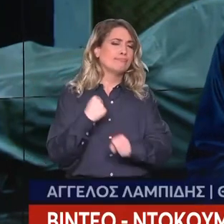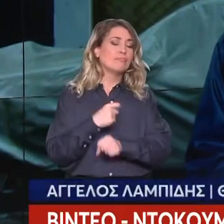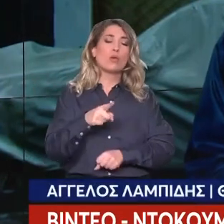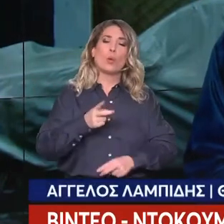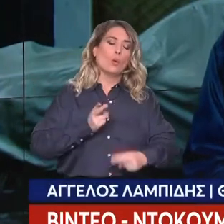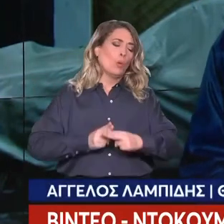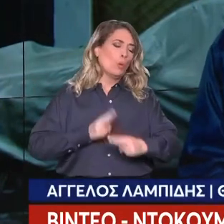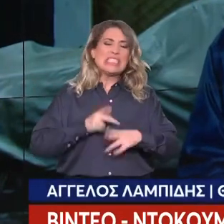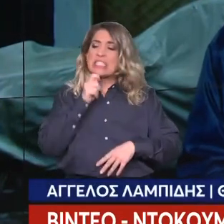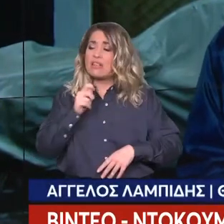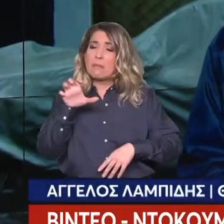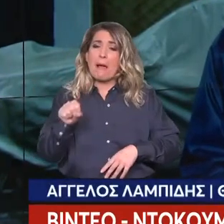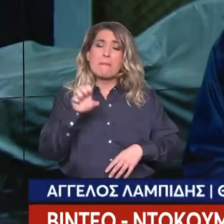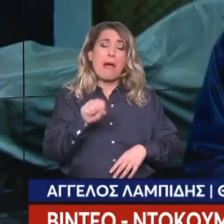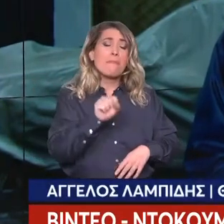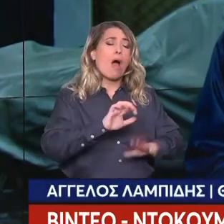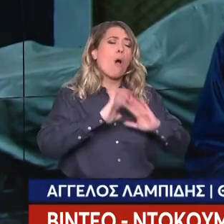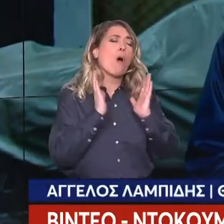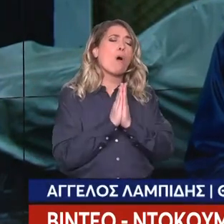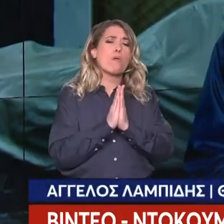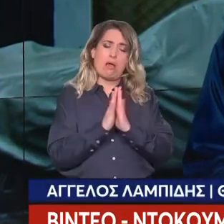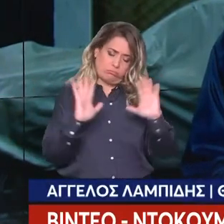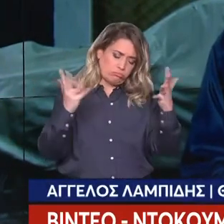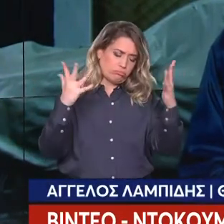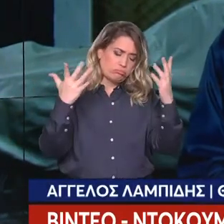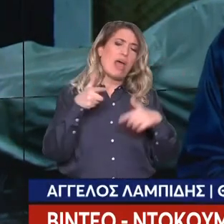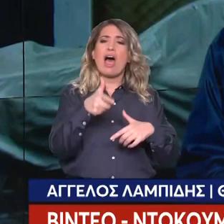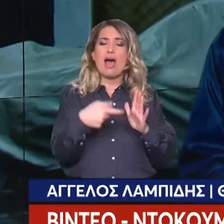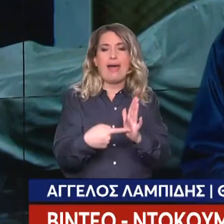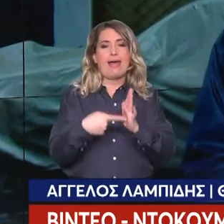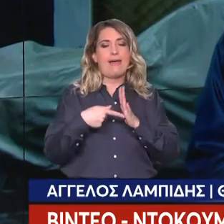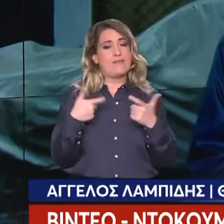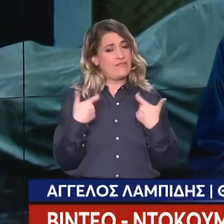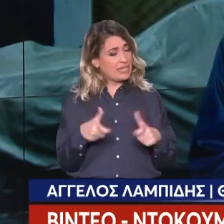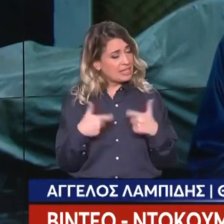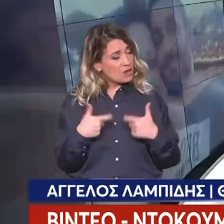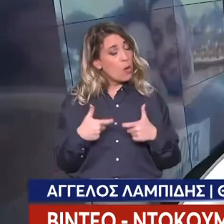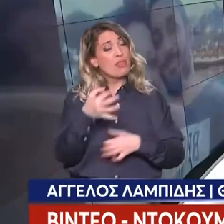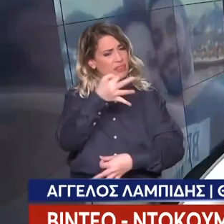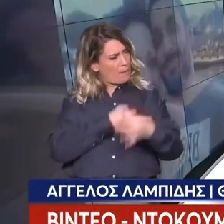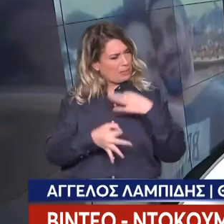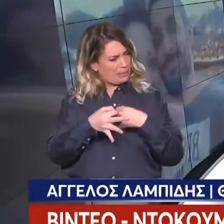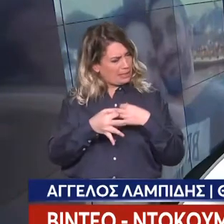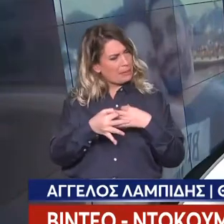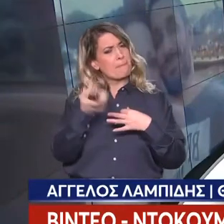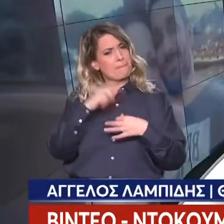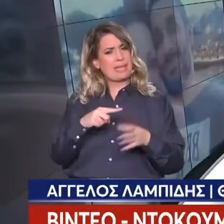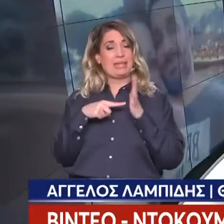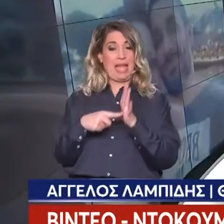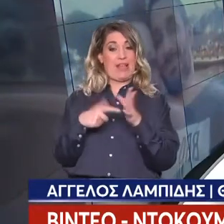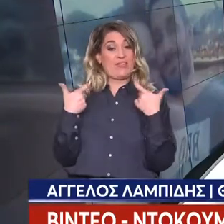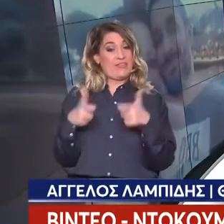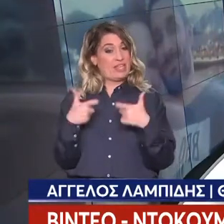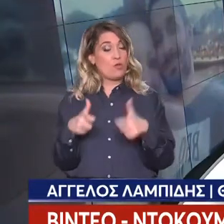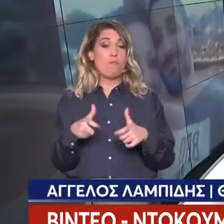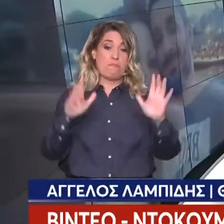εκπομπής, εξασφάλισε ένα ακόμα ντοκουμέντο. Θα μας πει δύο λόγια, θα μας πει και το ρεπορτάζ του και μετά θα δούμε παρέα αυτό